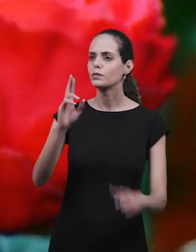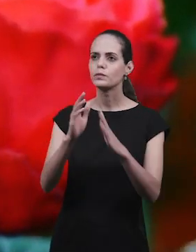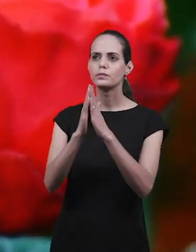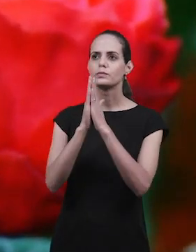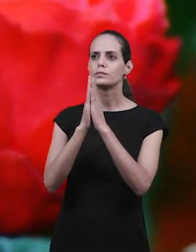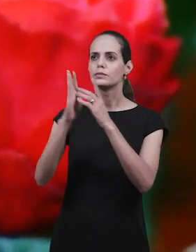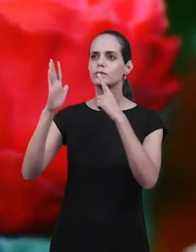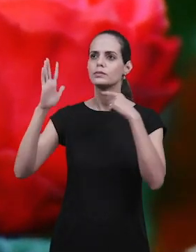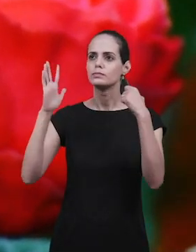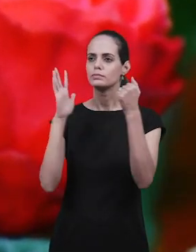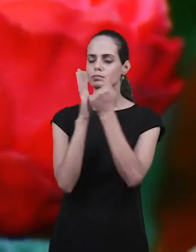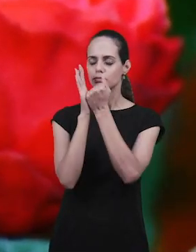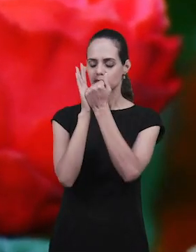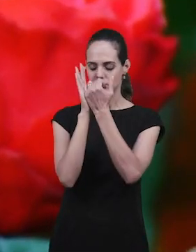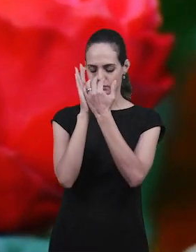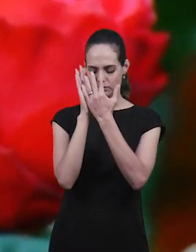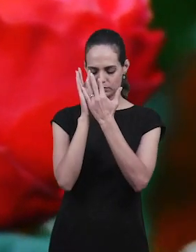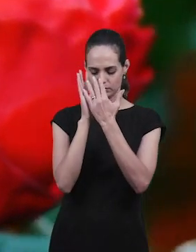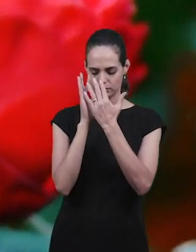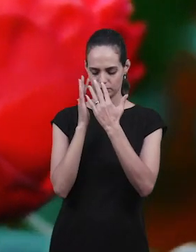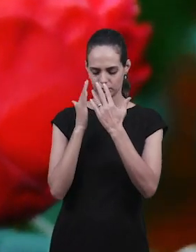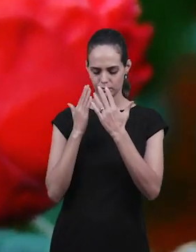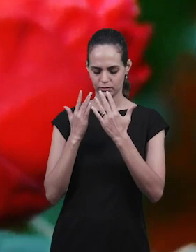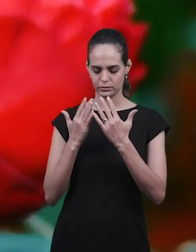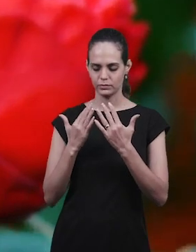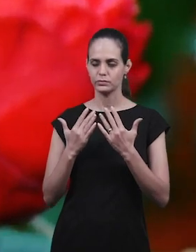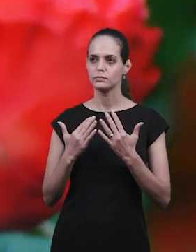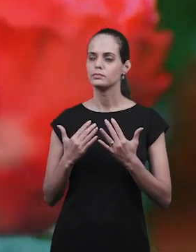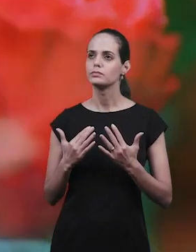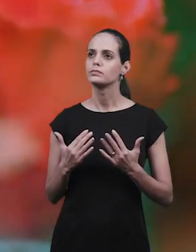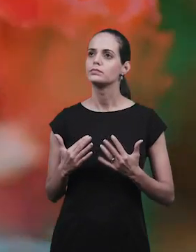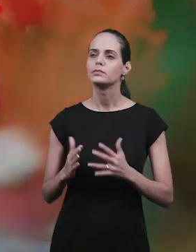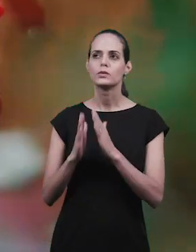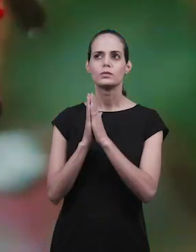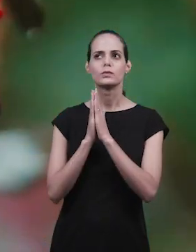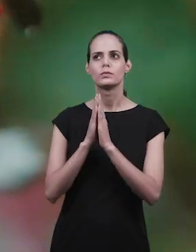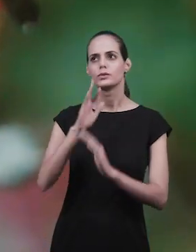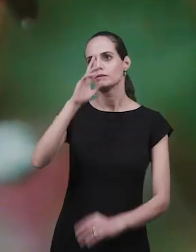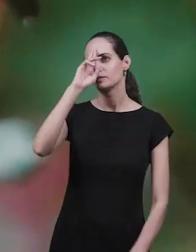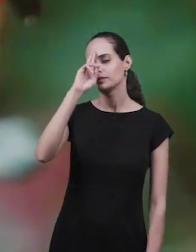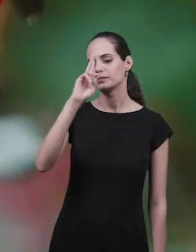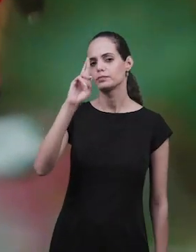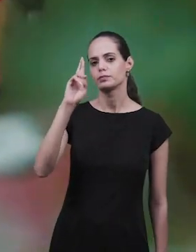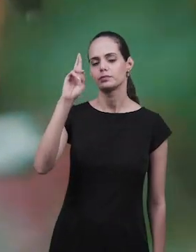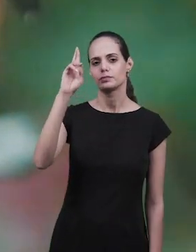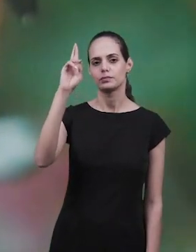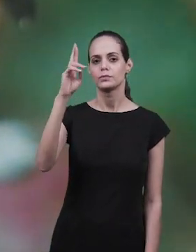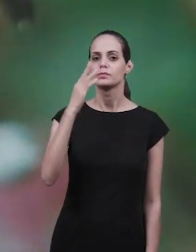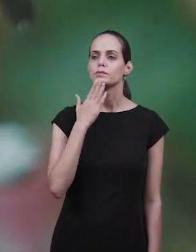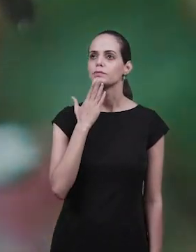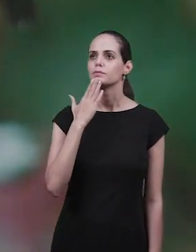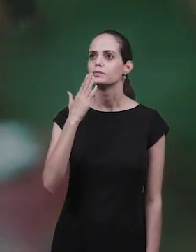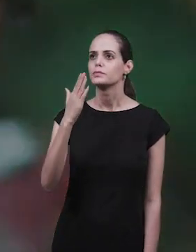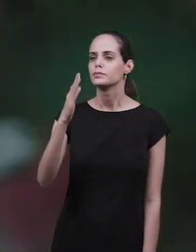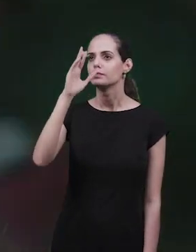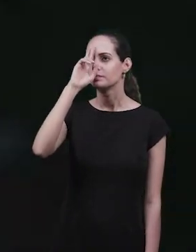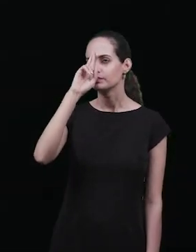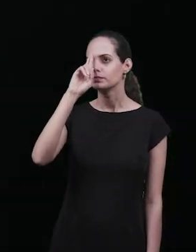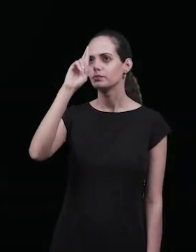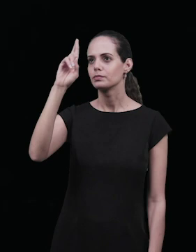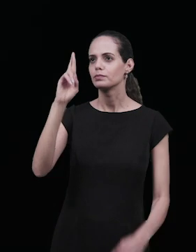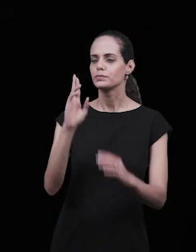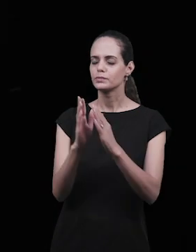Derrama do teu sangue sobre mim, ó Senhor.